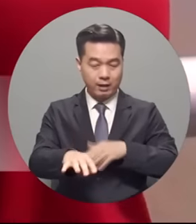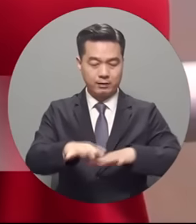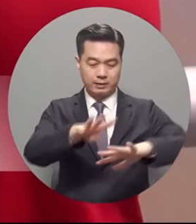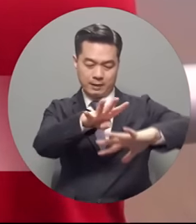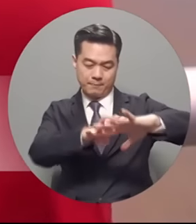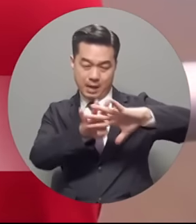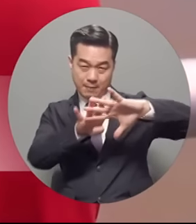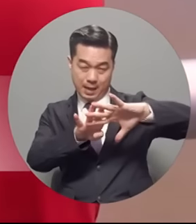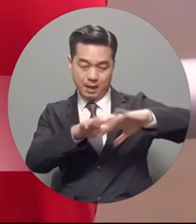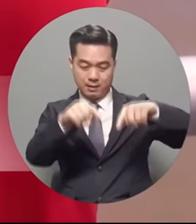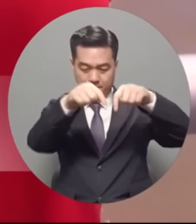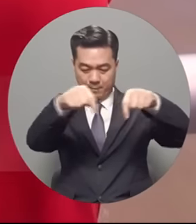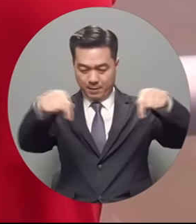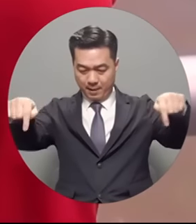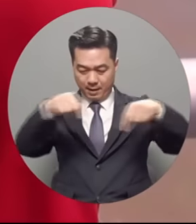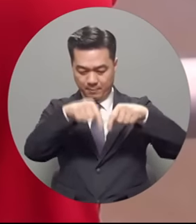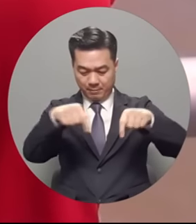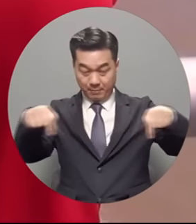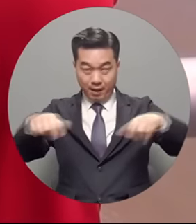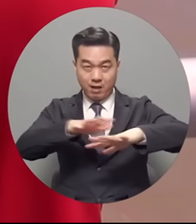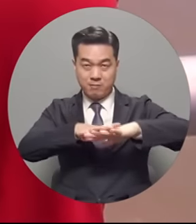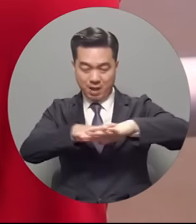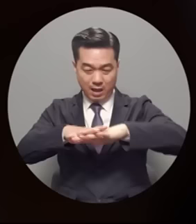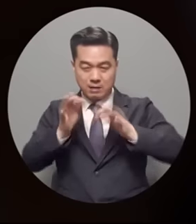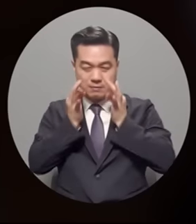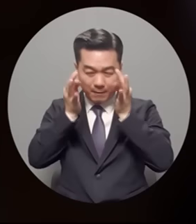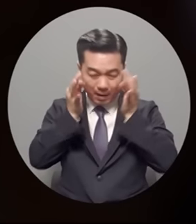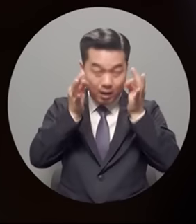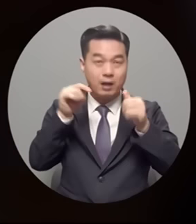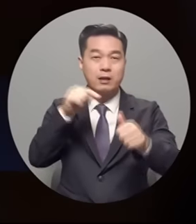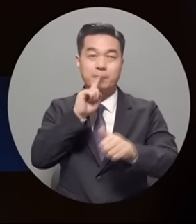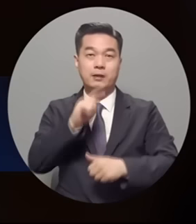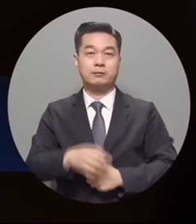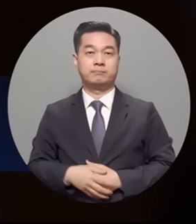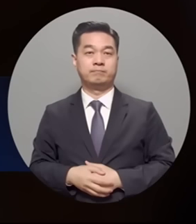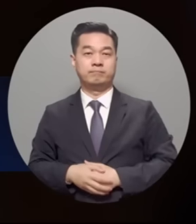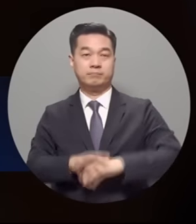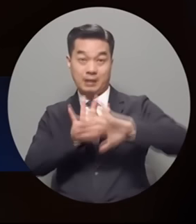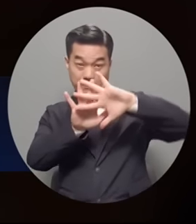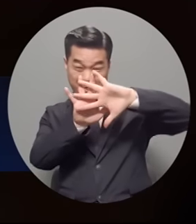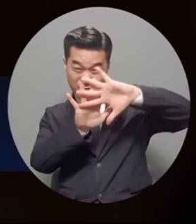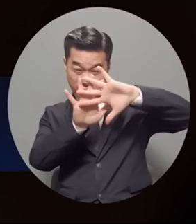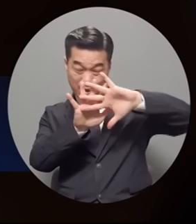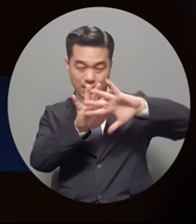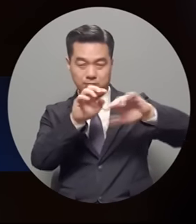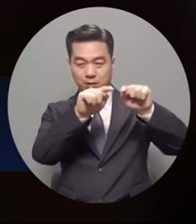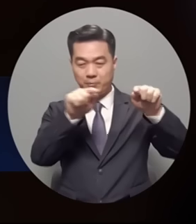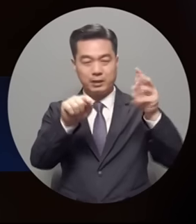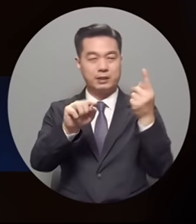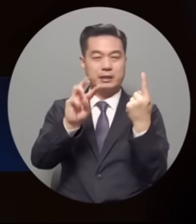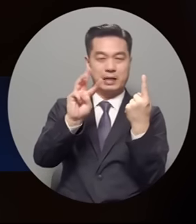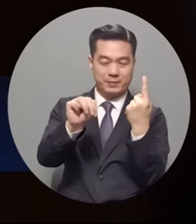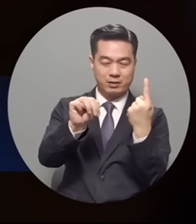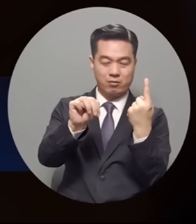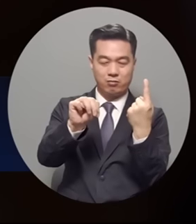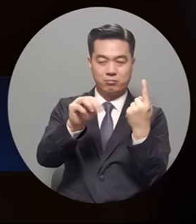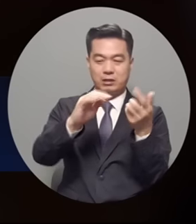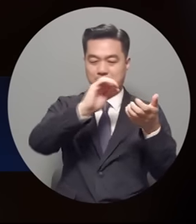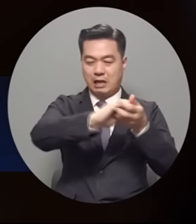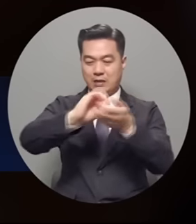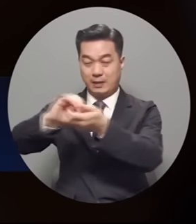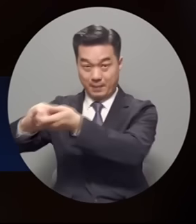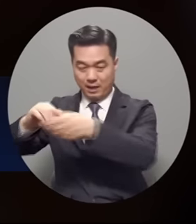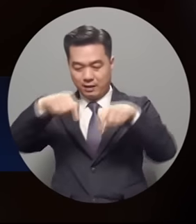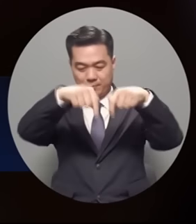정성껏 탐색하란 구체적인 지시가 이어졌습니다. 그래서 바둑판식 배열로 좀 1m 이상 떨어져서